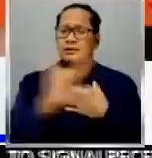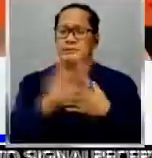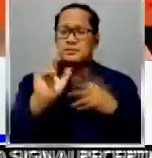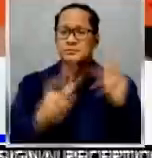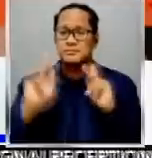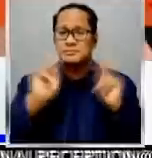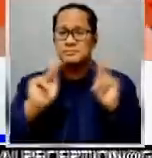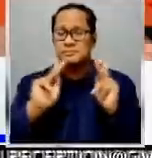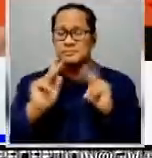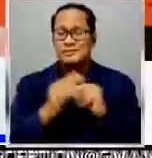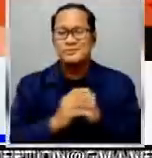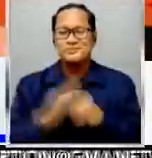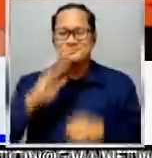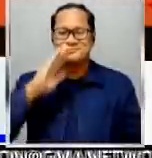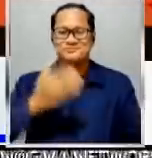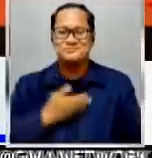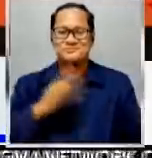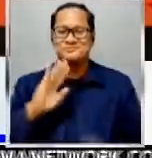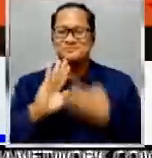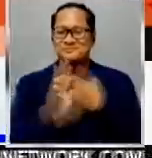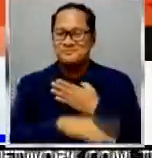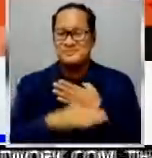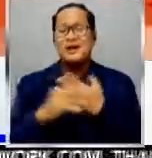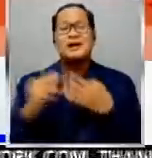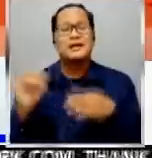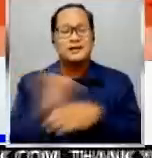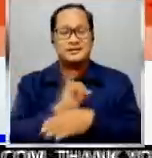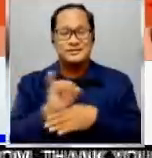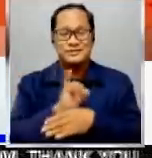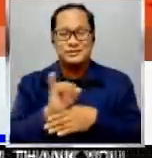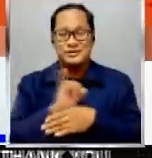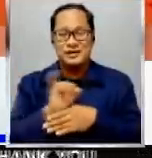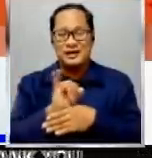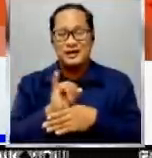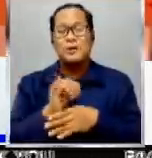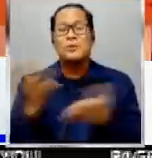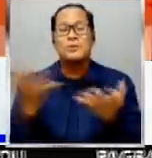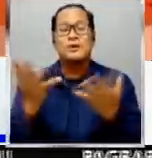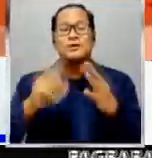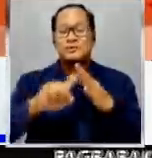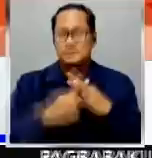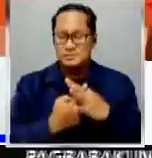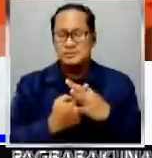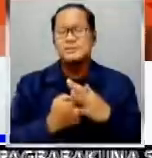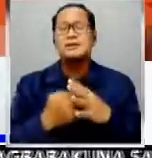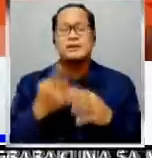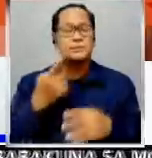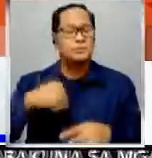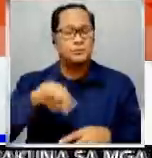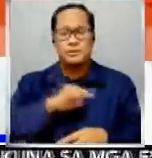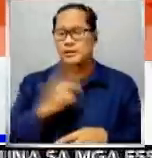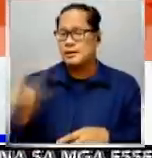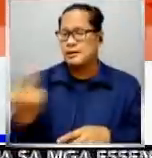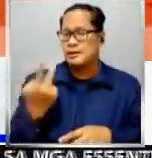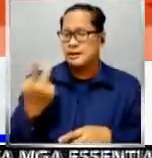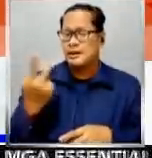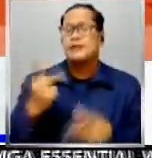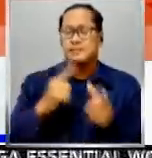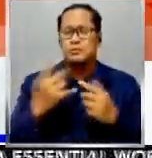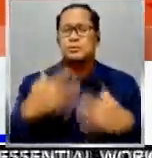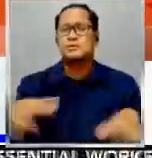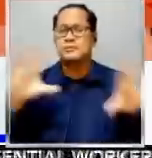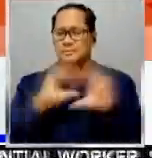back sa industriyang saan ka nagsimula at alam ko dito tayo magtatapos din. Welcome